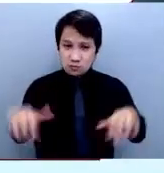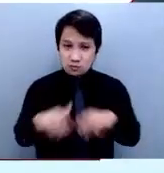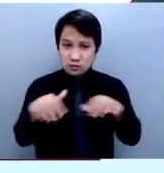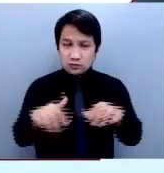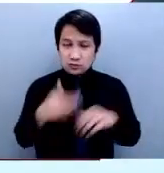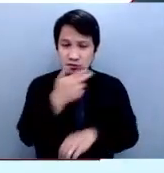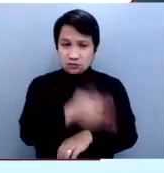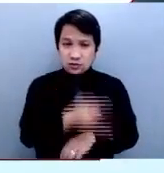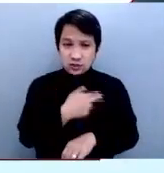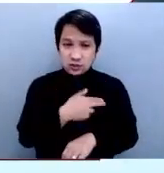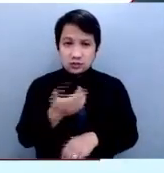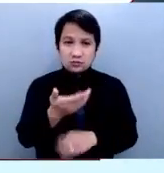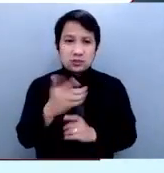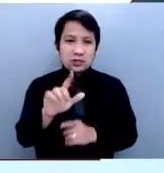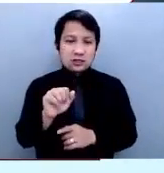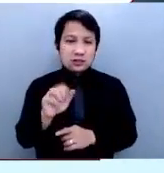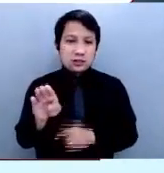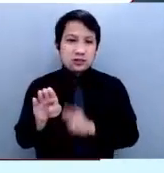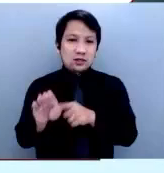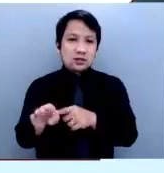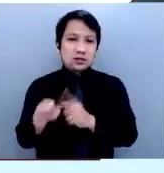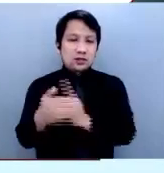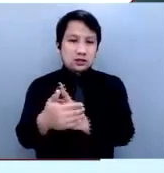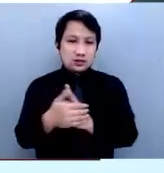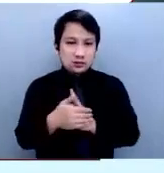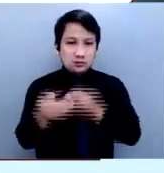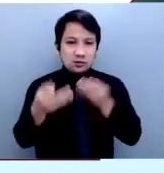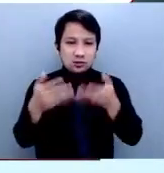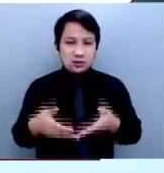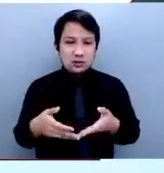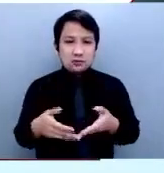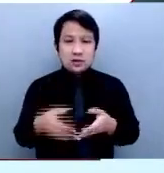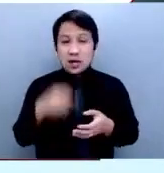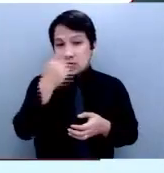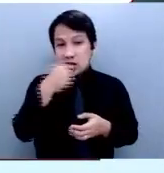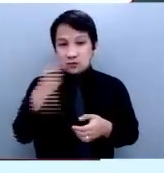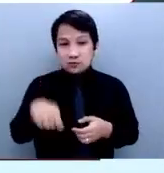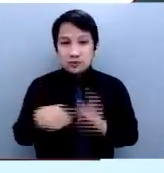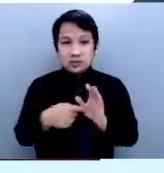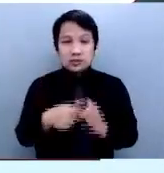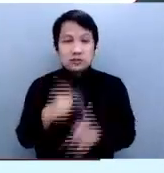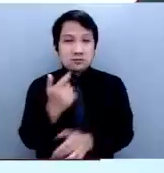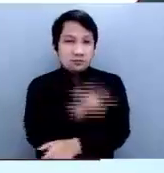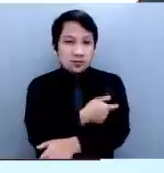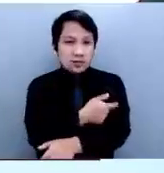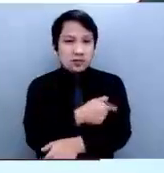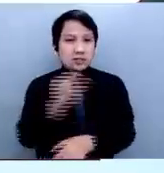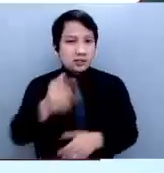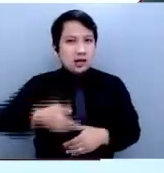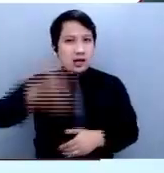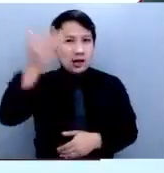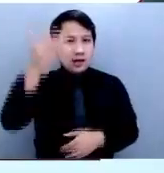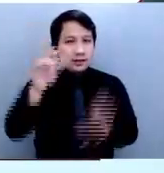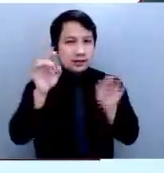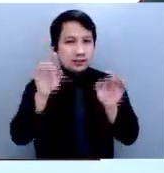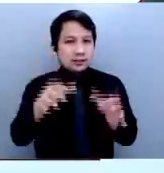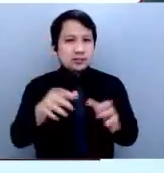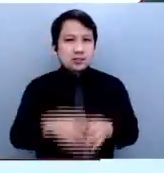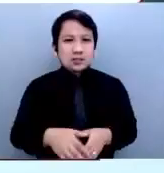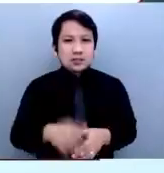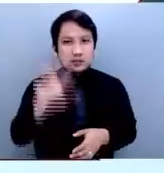ospital, laboratory, isolation facility o sa swabbing at vaccination sites, high risk po yan o 3